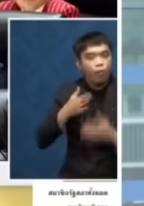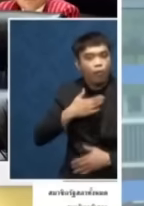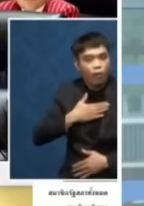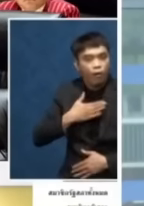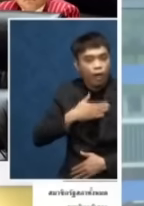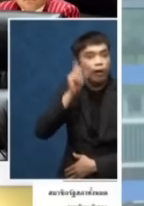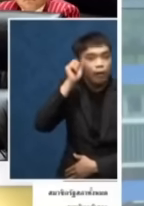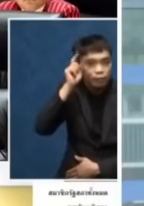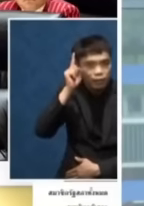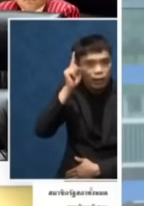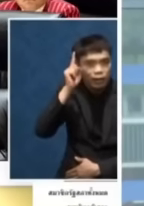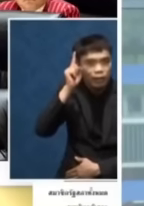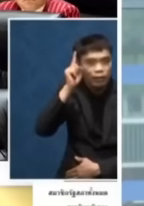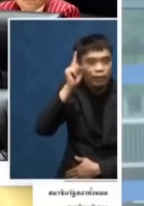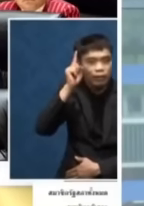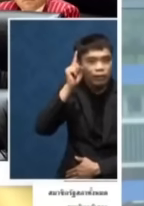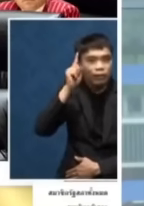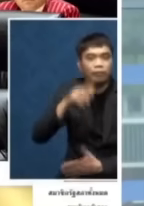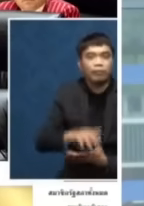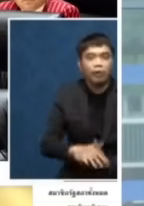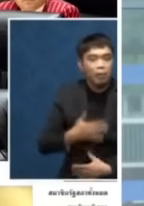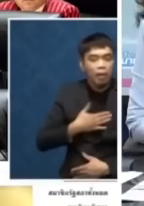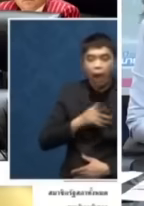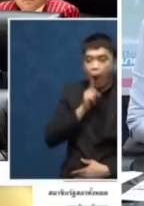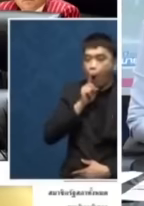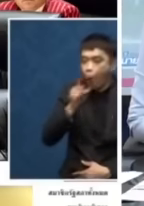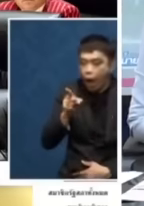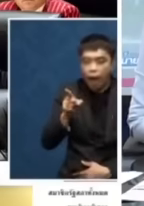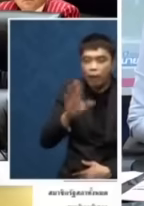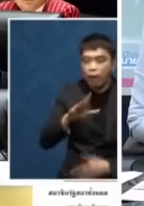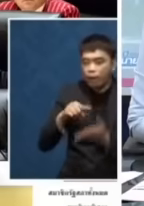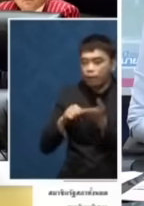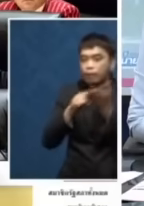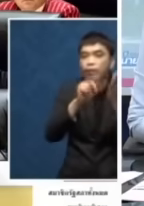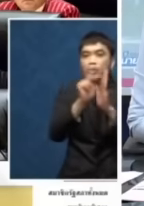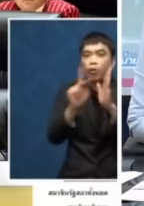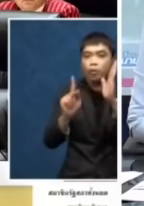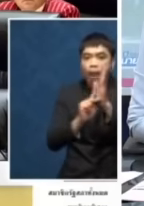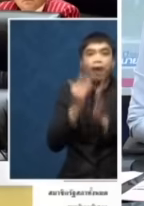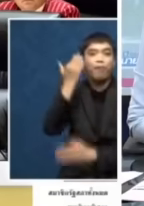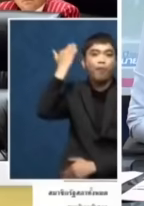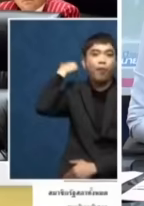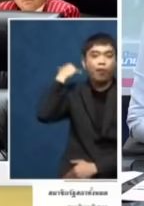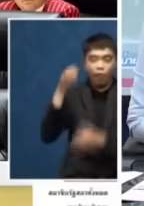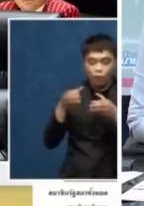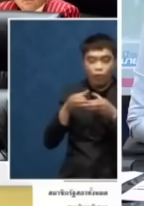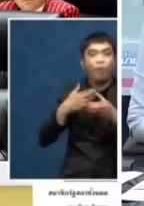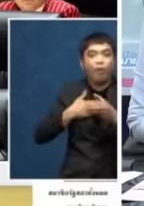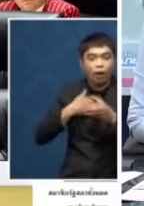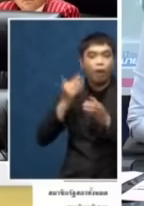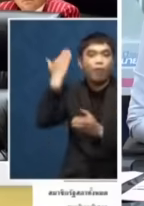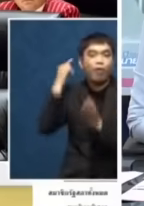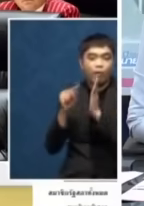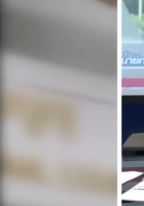รกเนี่ยคุณวิโรจน์กับคุณรังสีมันนะฮะคืออยากจะขอบอกมีการใช้สิทธิ์พาดพิงประธานพันธุ์ไม่บอกก็พาดพิงคุณพิธารอคุณพิธาก็แล้วกันเ